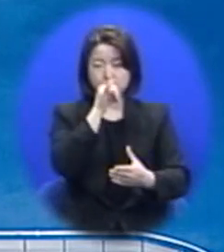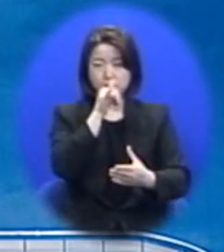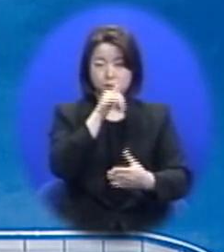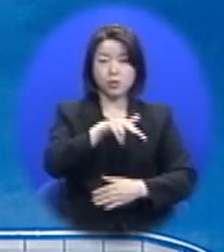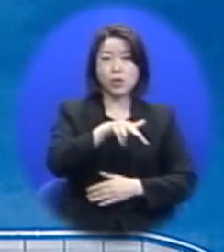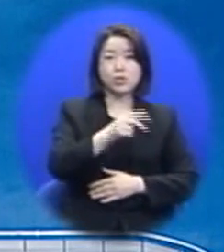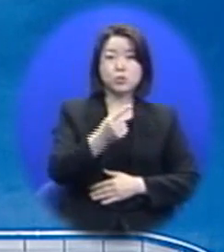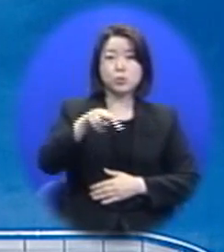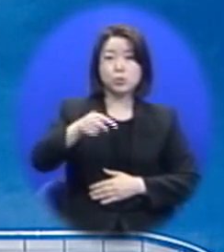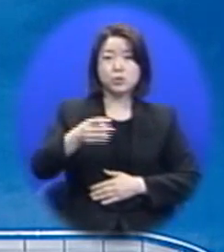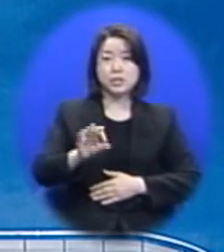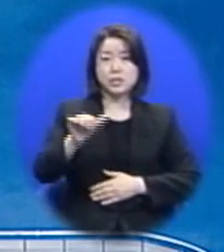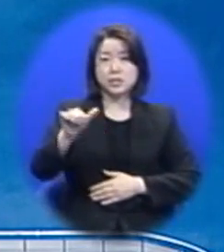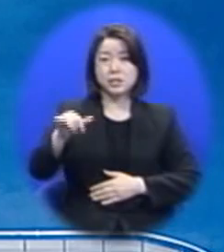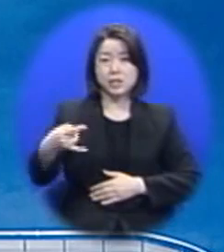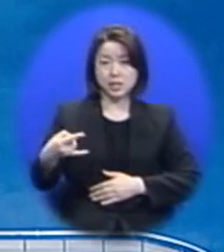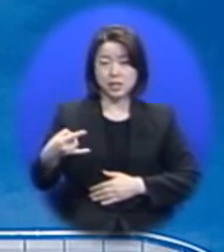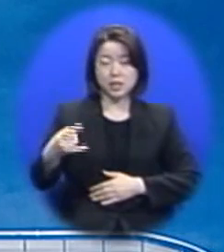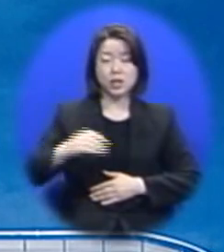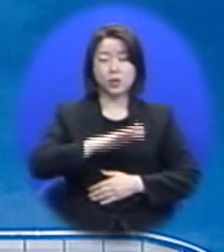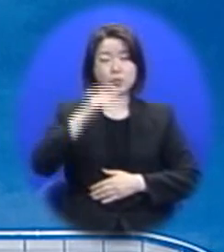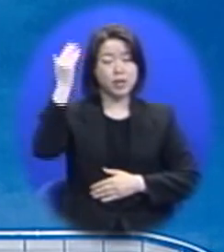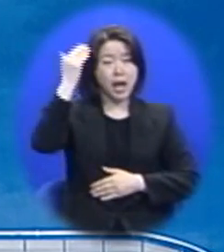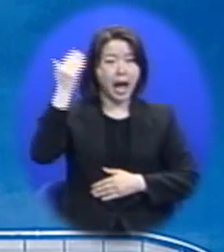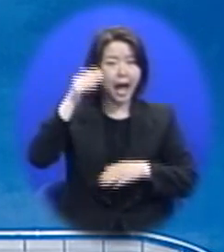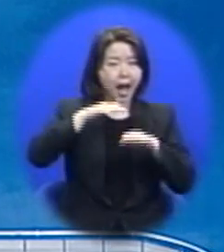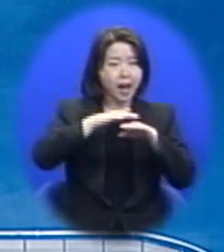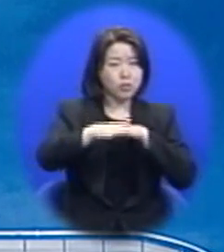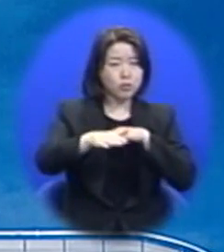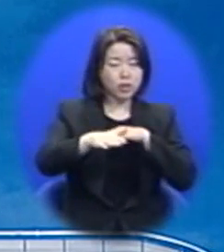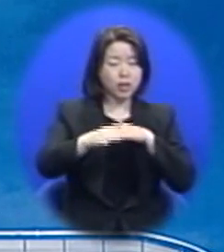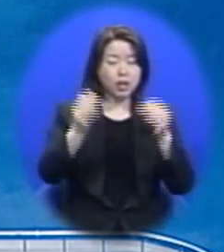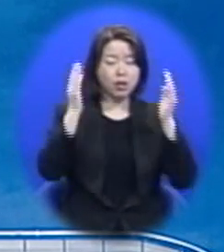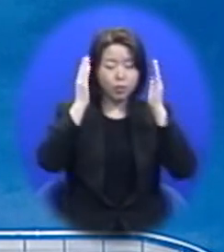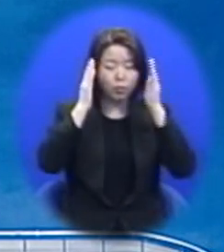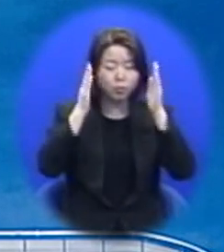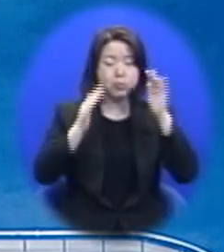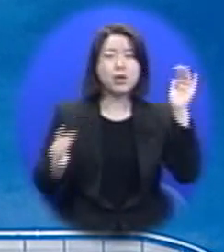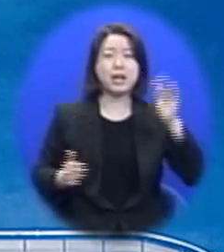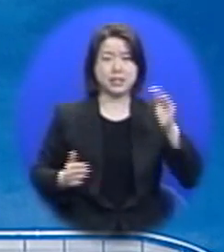조승이라고 하는 우리 한국계 유학생